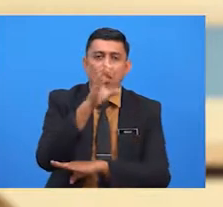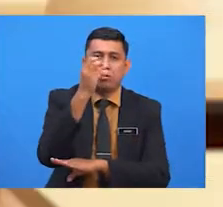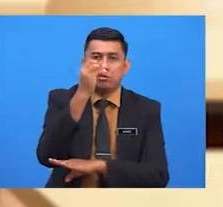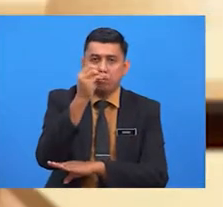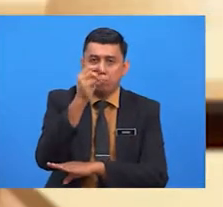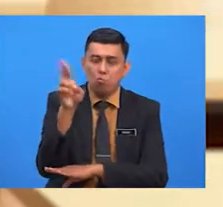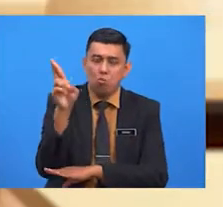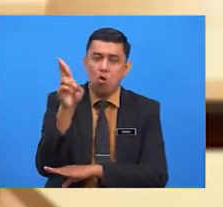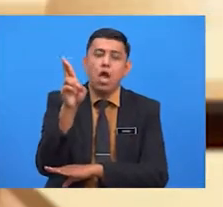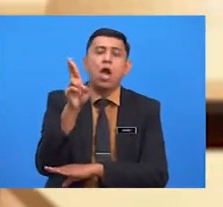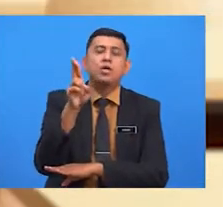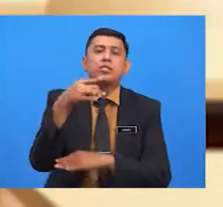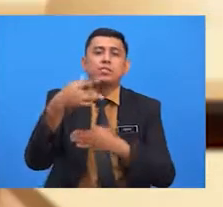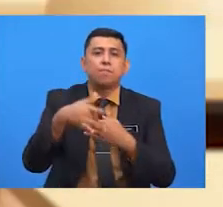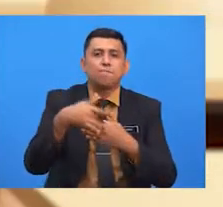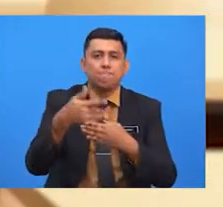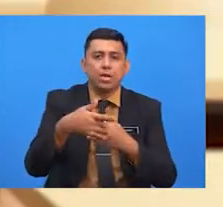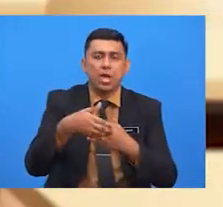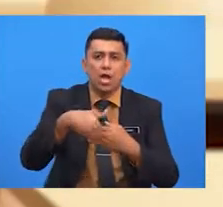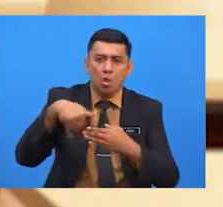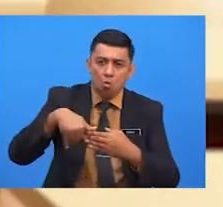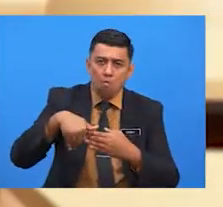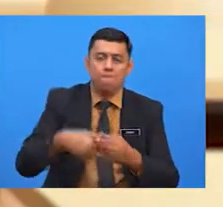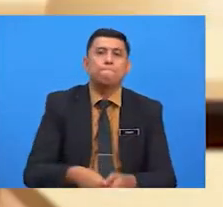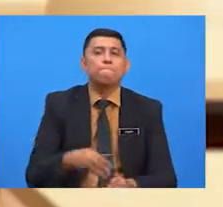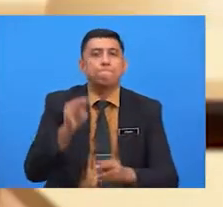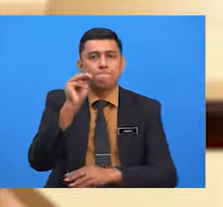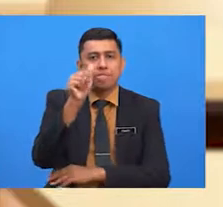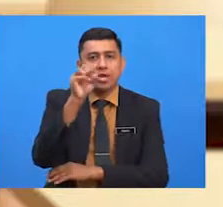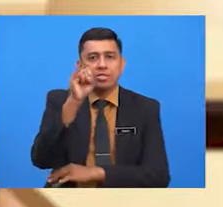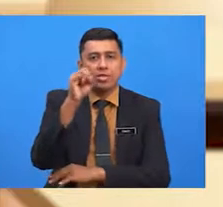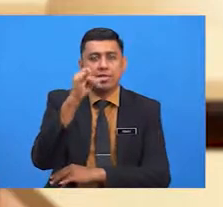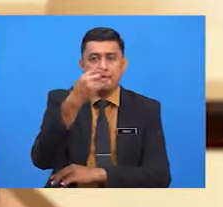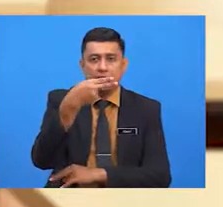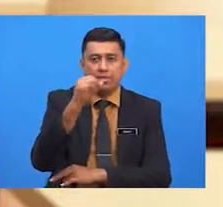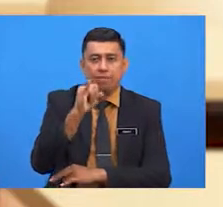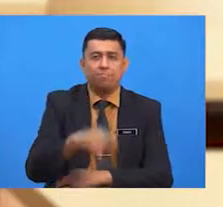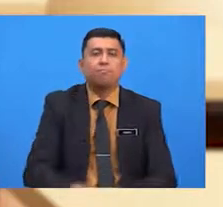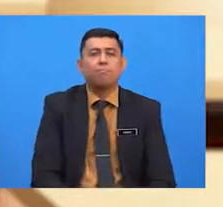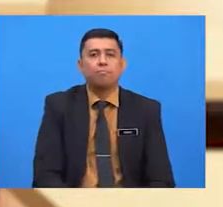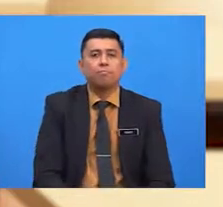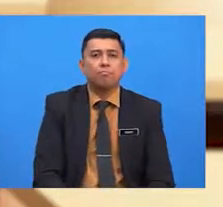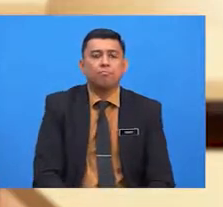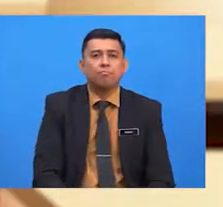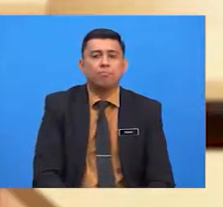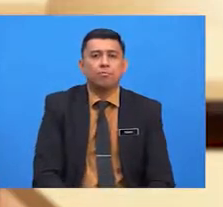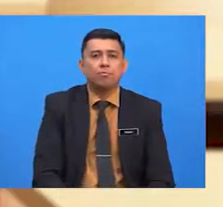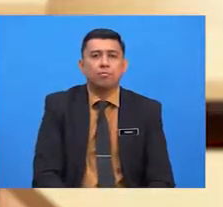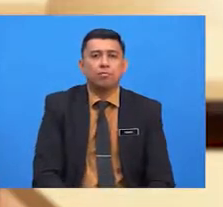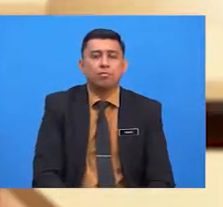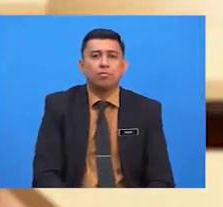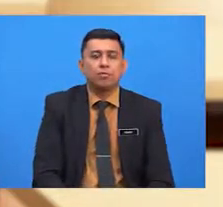Kota-kota utama termasuklah Ur, urut di kawasan